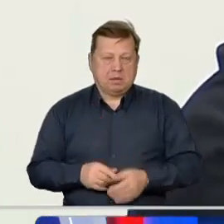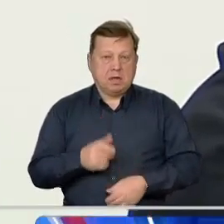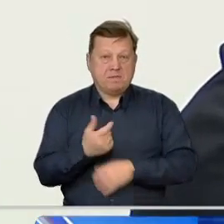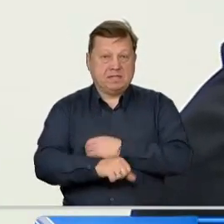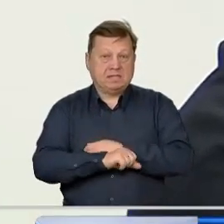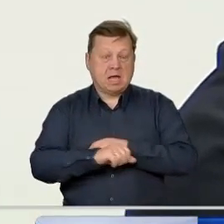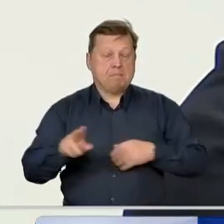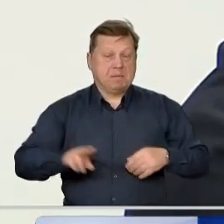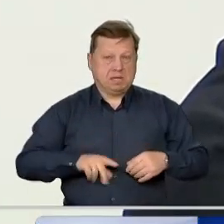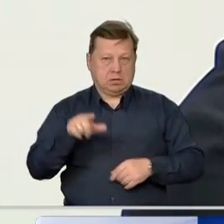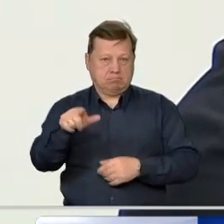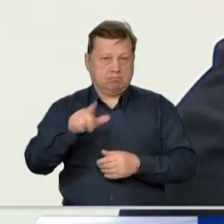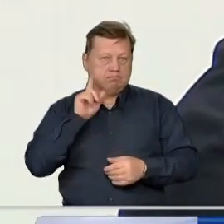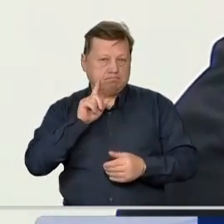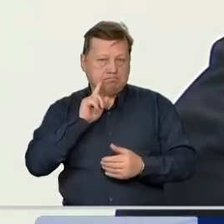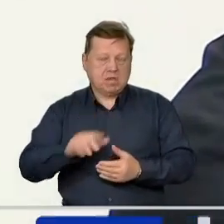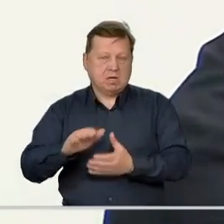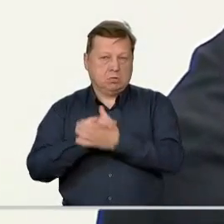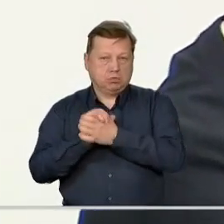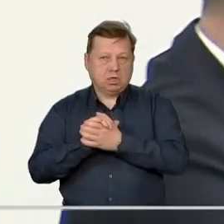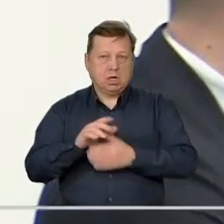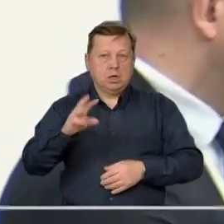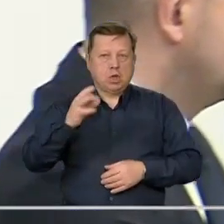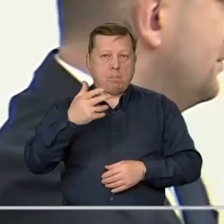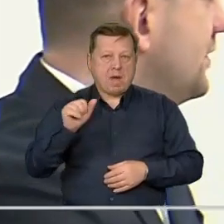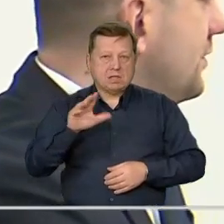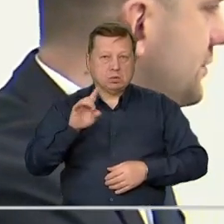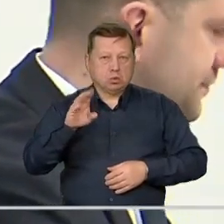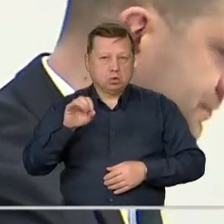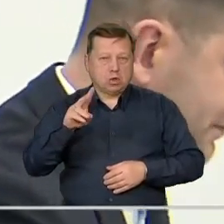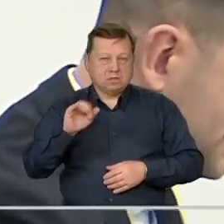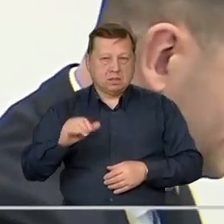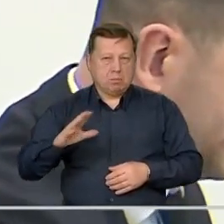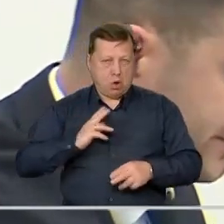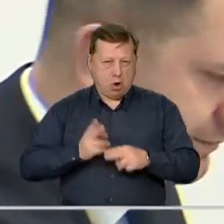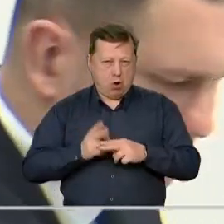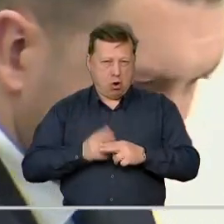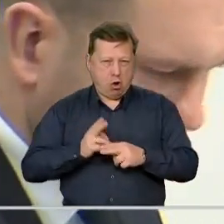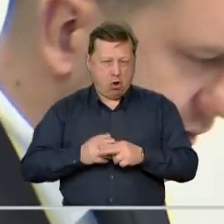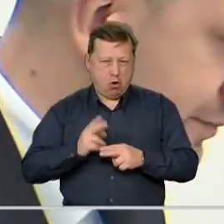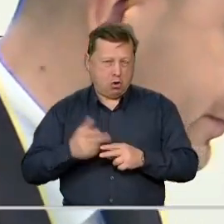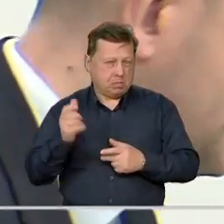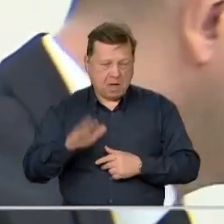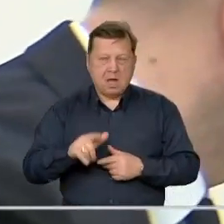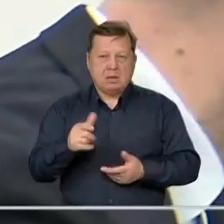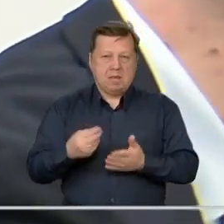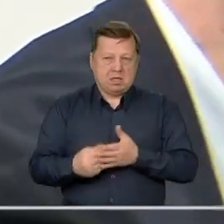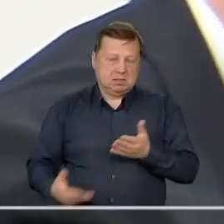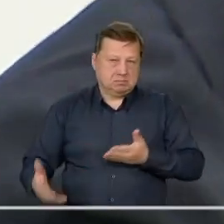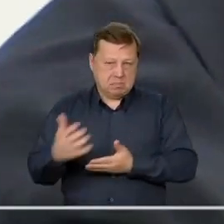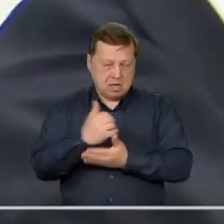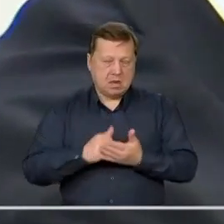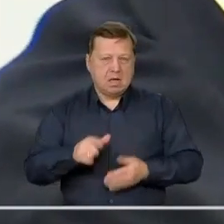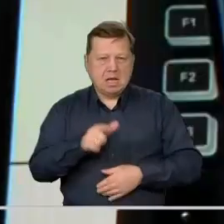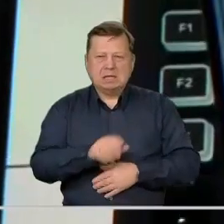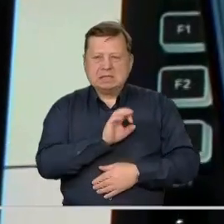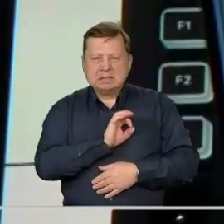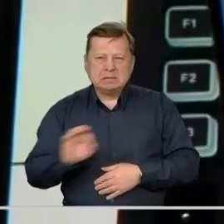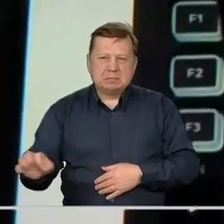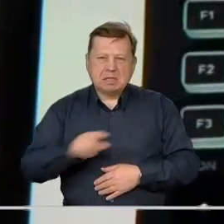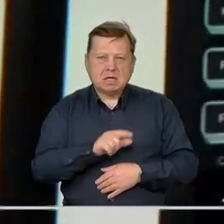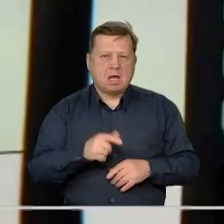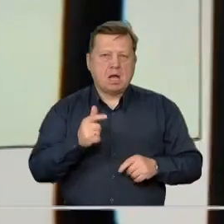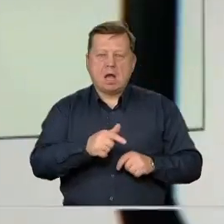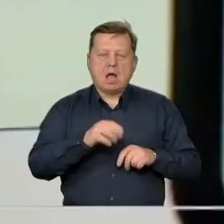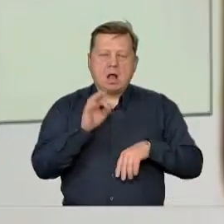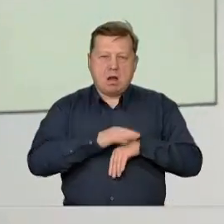sportu Łukasza Mejzy. Gdy Tomasz Guzowski zachorował na rzadką chorobę, zebrał pieniądze i skorzystał z eksperymentalnego,